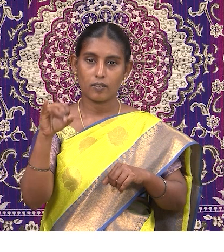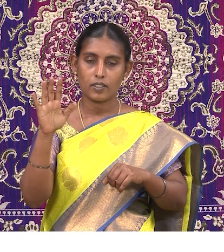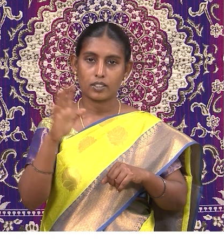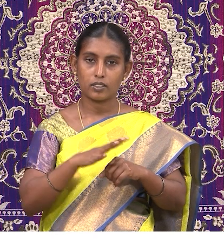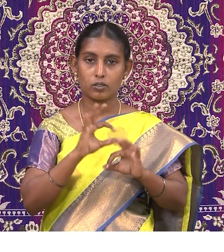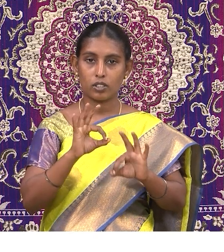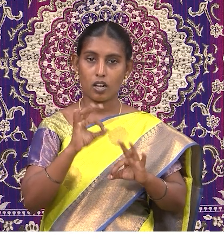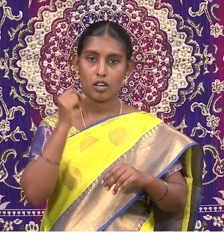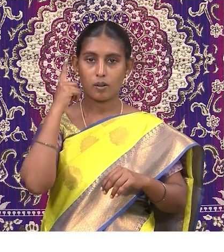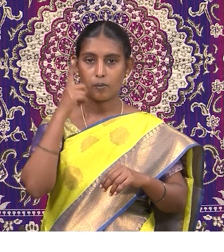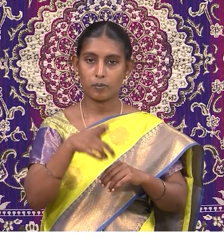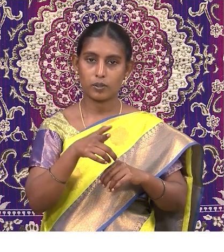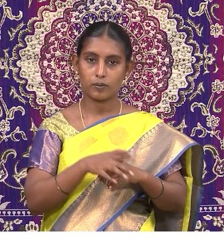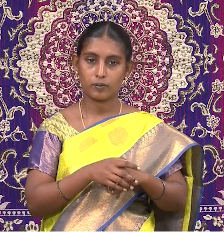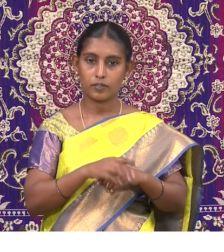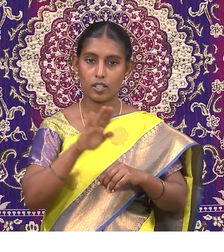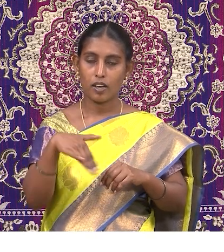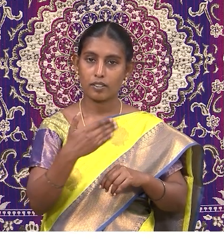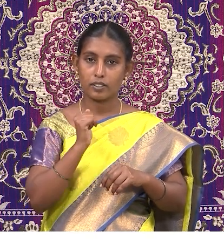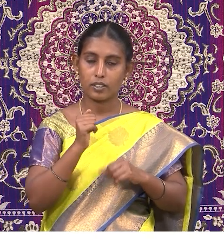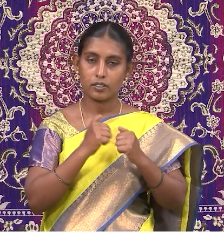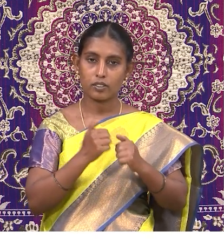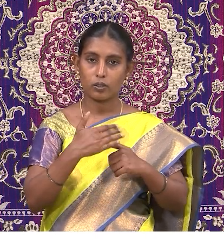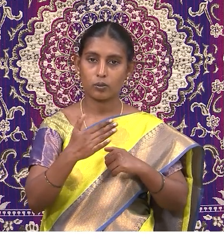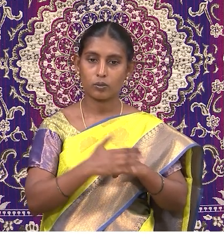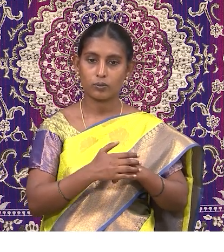தெளிவாக எல்லாருக்கும் புரிஞ்சாச்சு. இப்போ அடுத்து நம்ம என்ன பண்ணணும்,